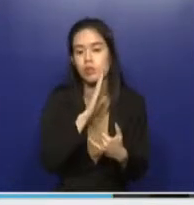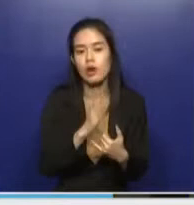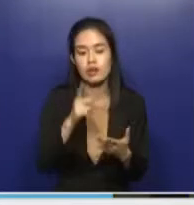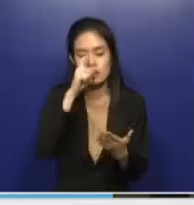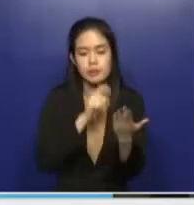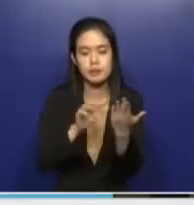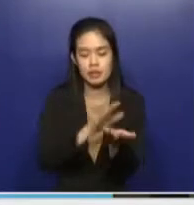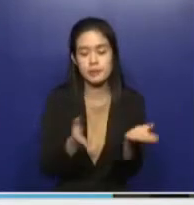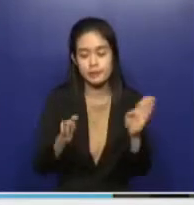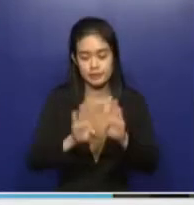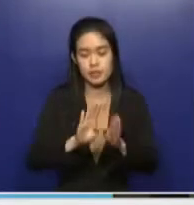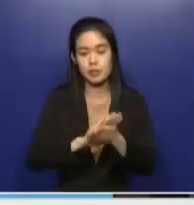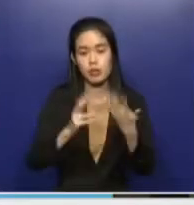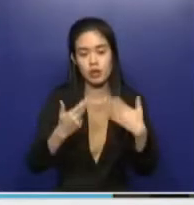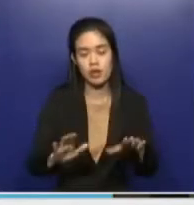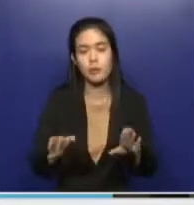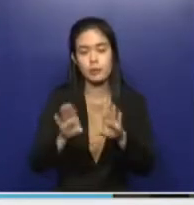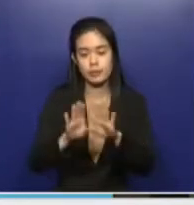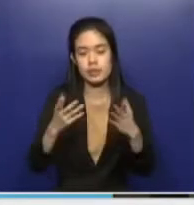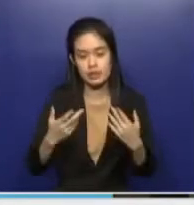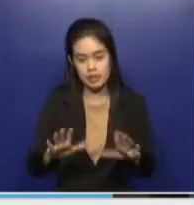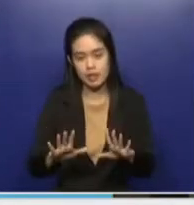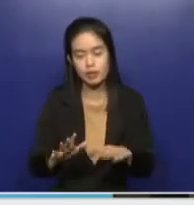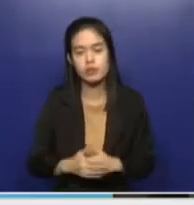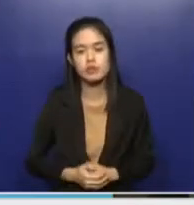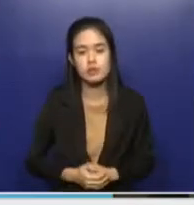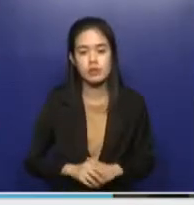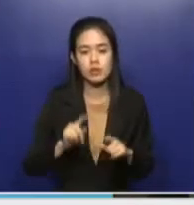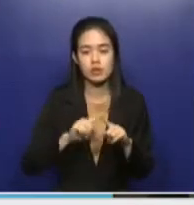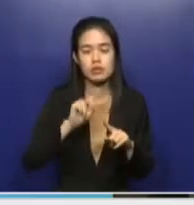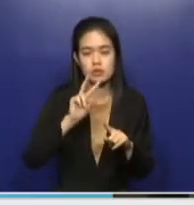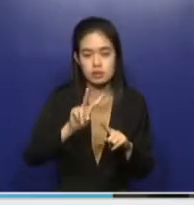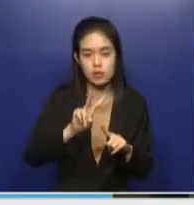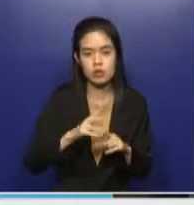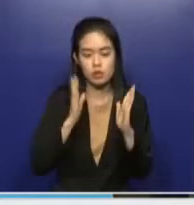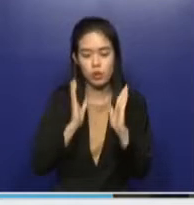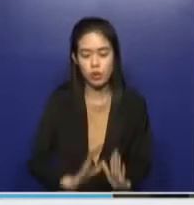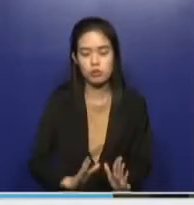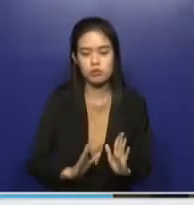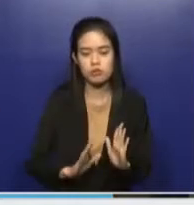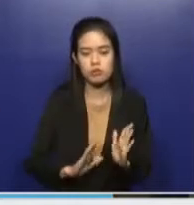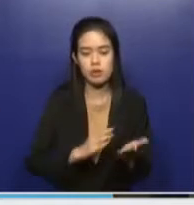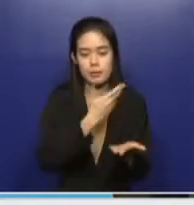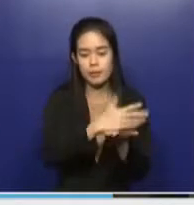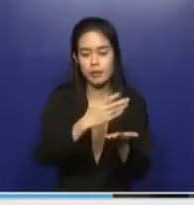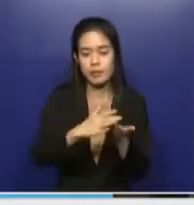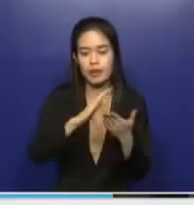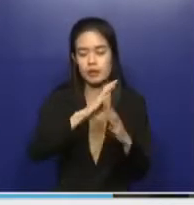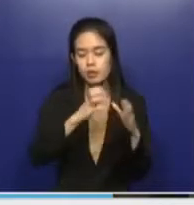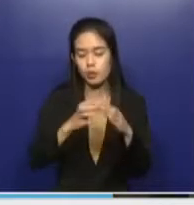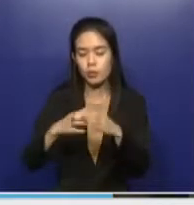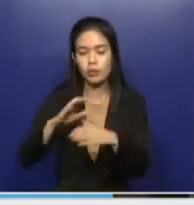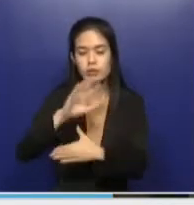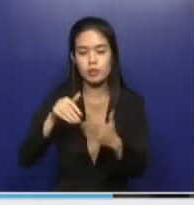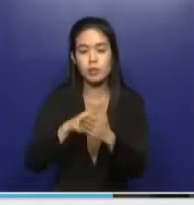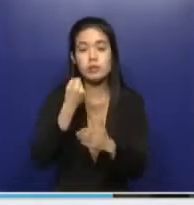ราคำถามที่สองครับท่านประธานครับจากข้อกำหนดบุคคล11ประเภทที่ออกโดยข้อก